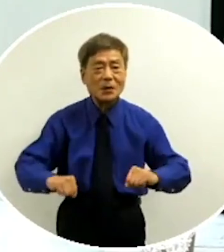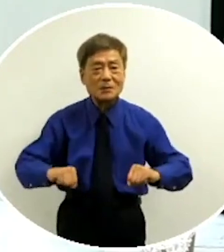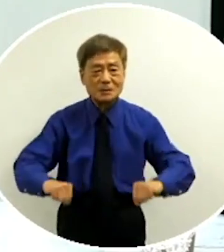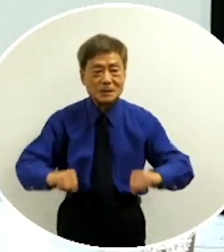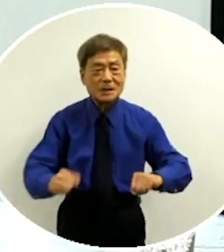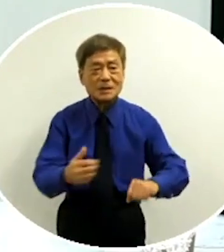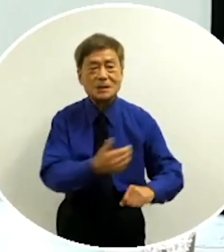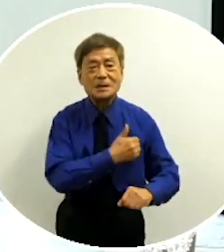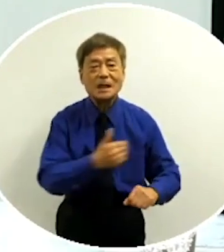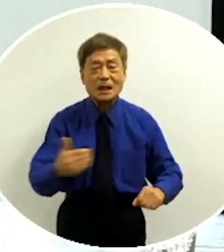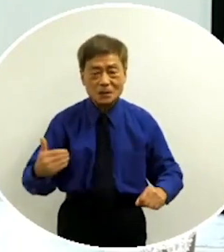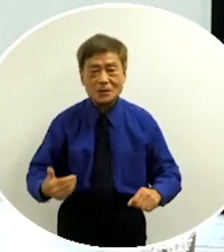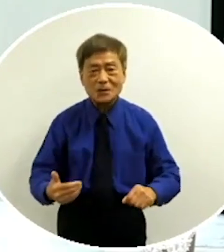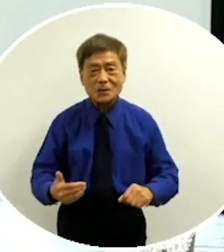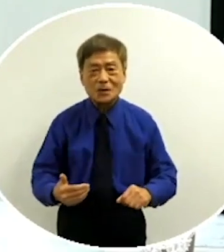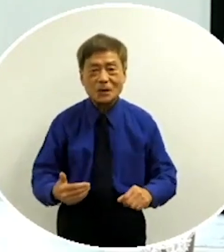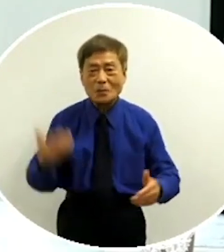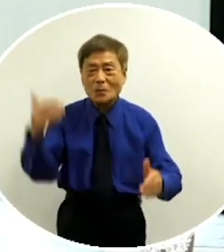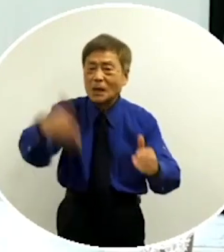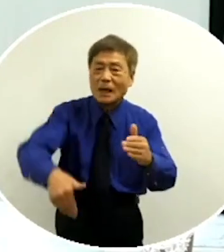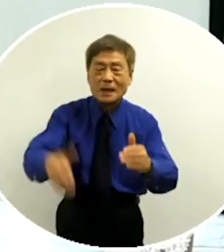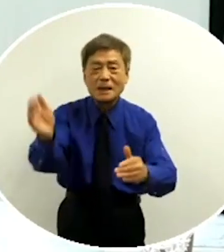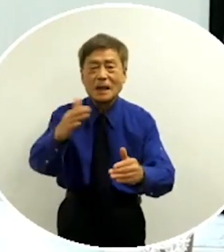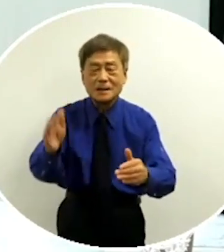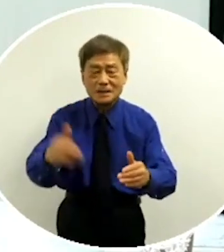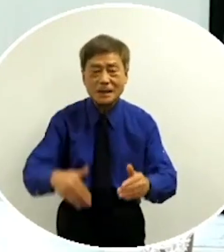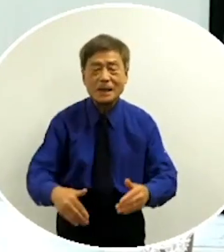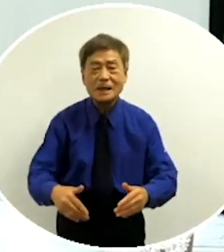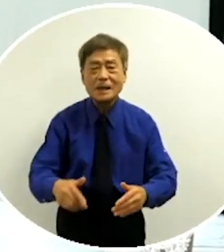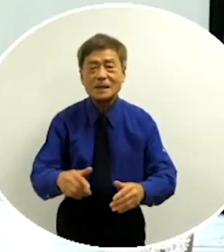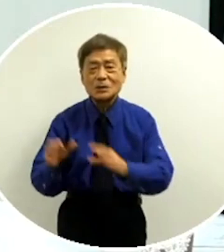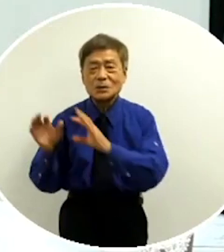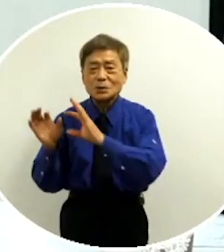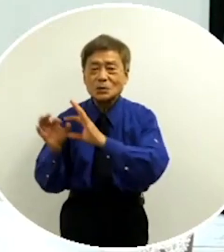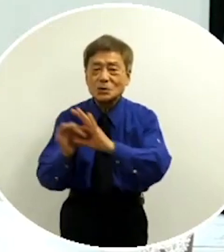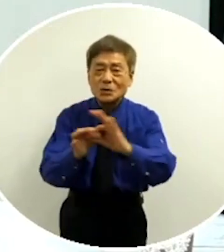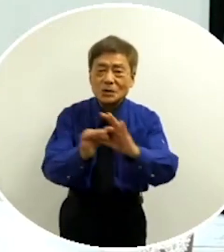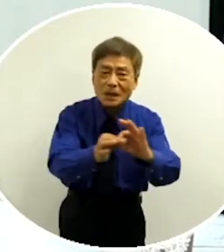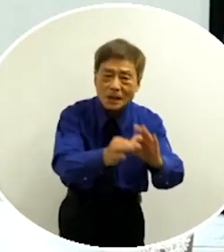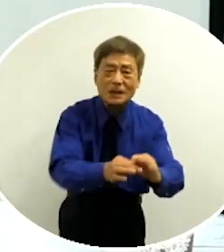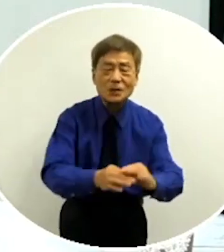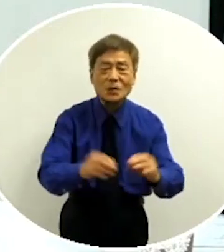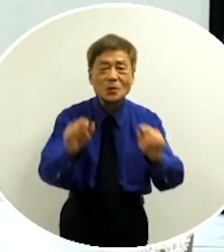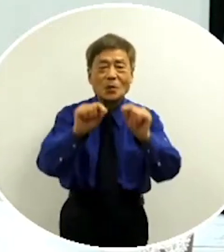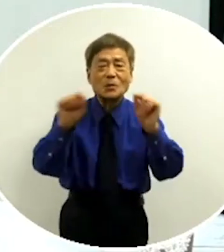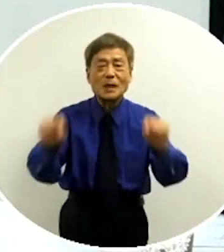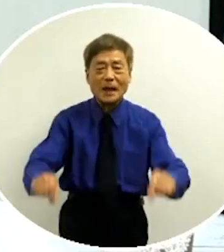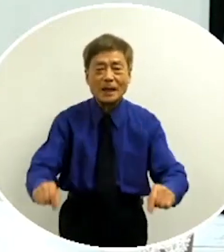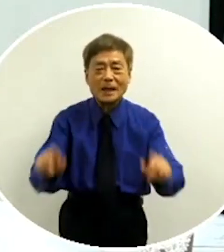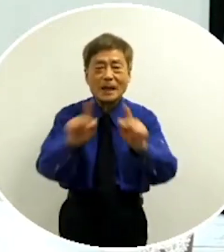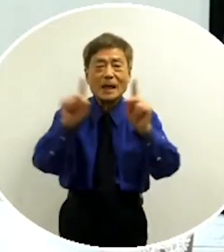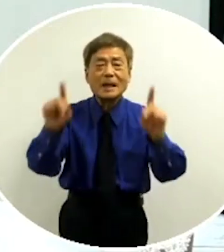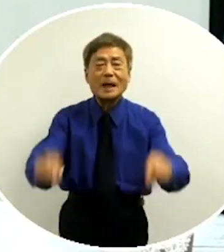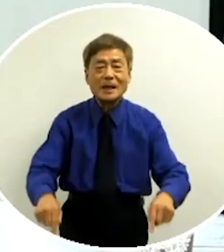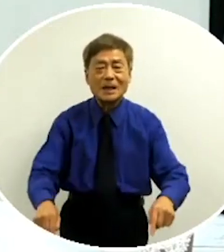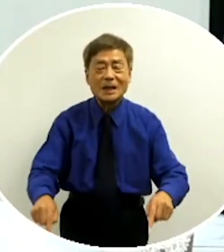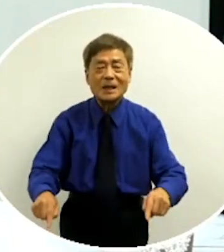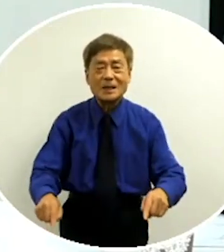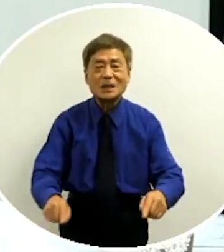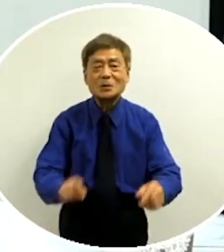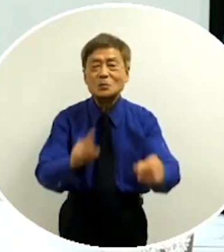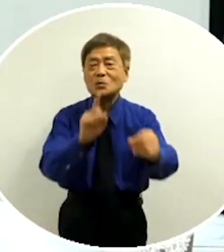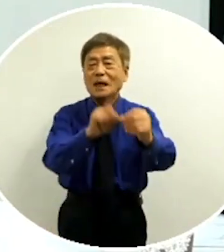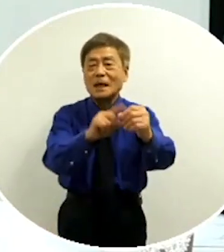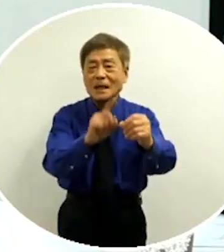てやると継続して実際の1つながってしかも成果が出てくるじゃないですかそうすると